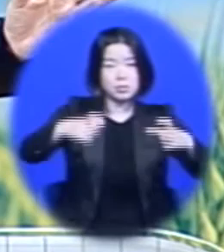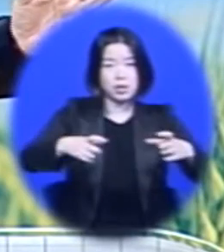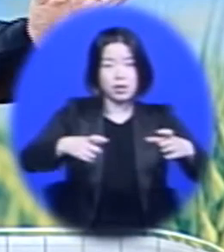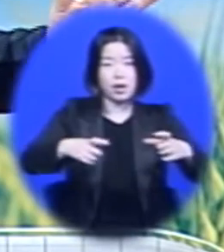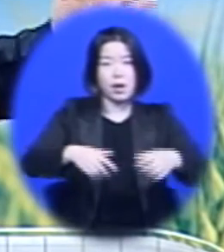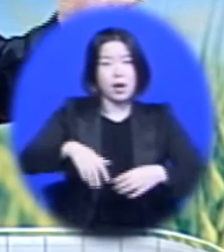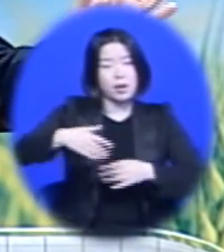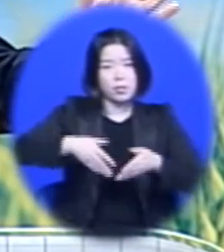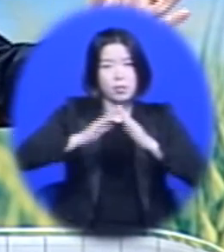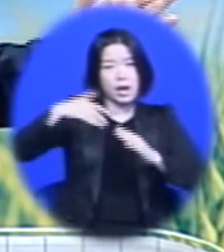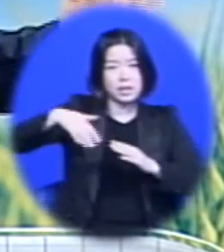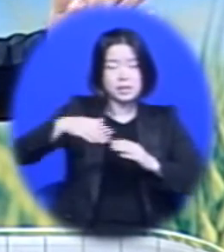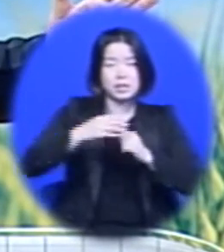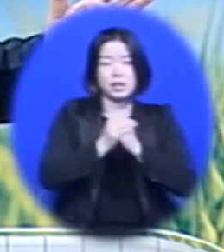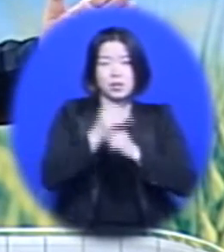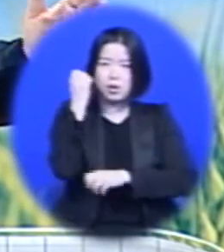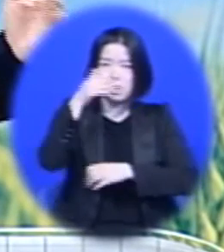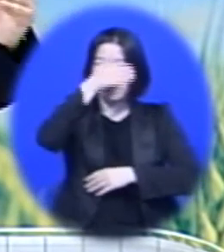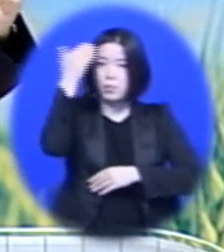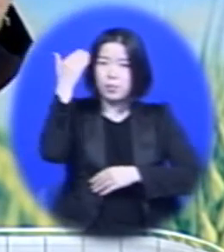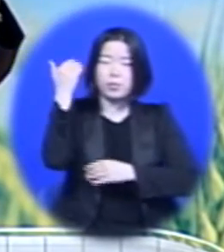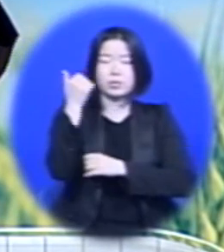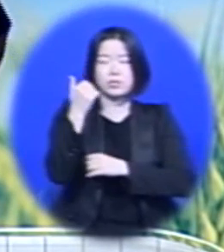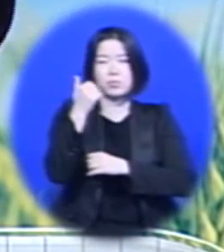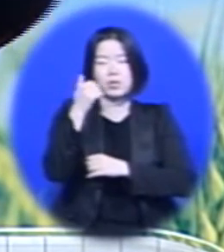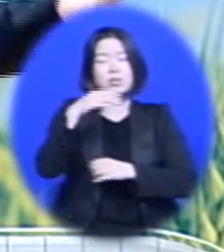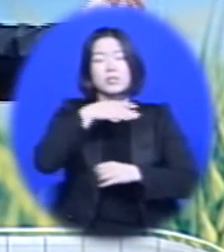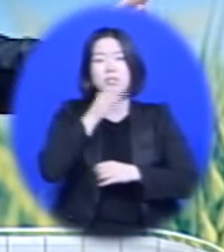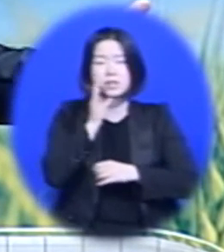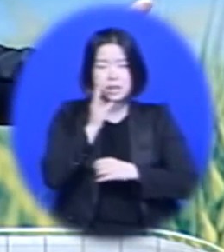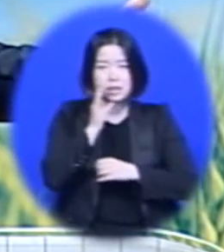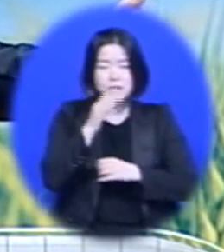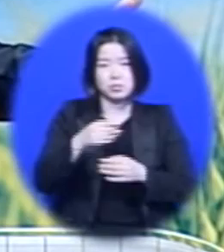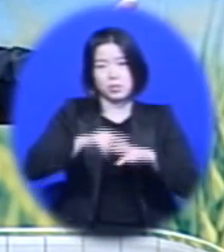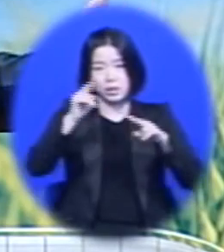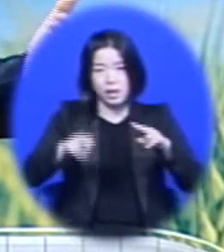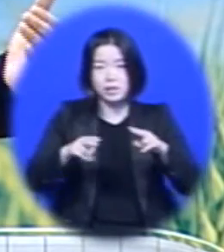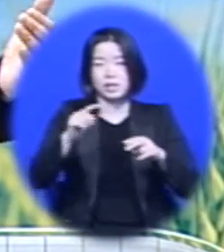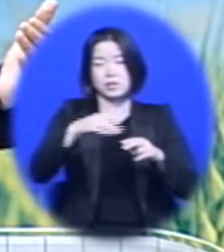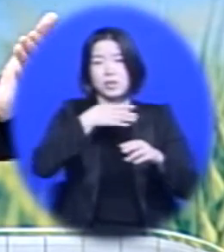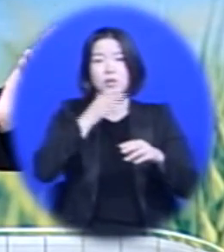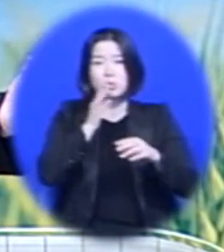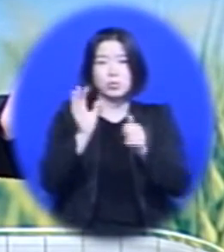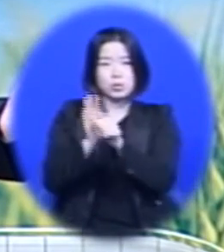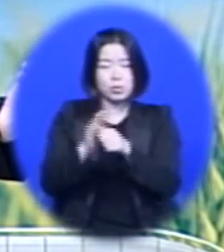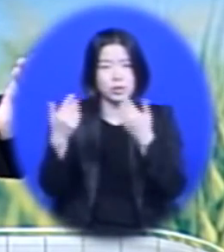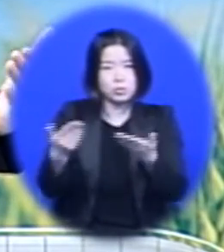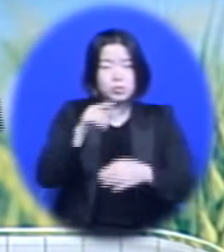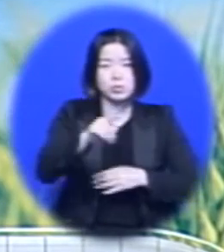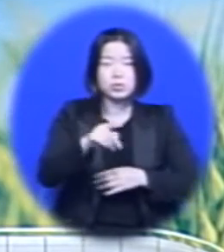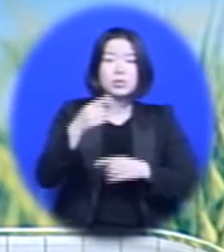교회 원로 목사님 은퇴하실 때 그 목사님의 노후를 우리가 도와드리고 그 미자리 교회를